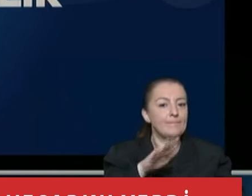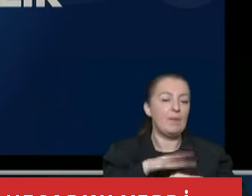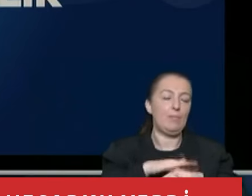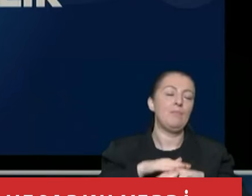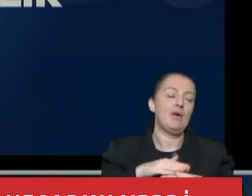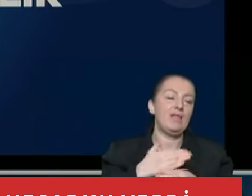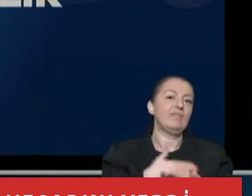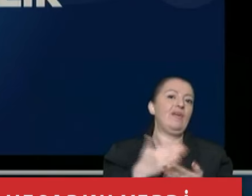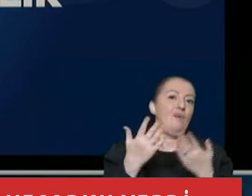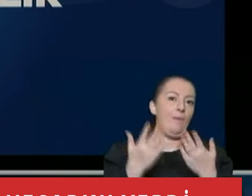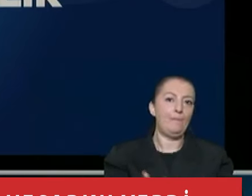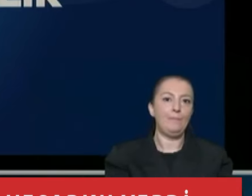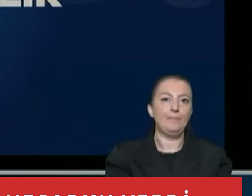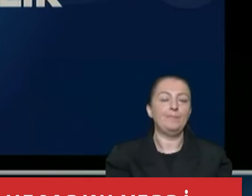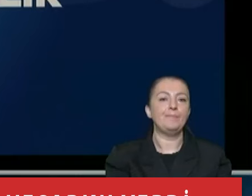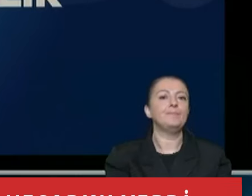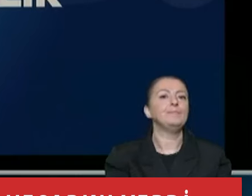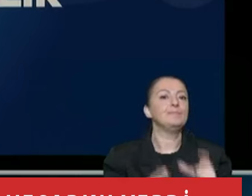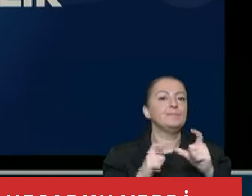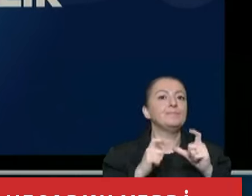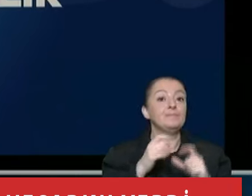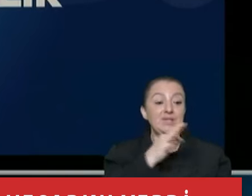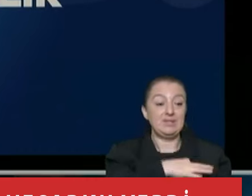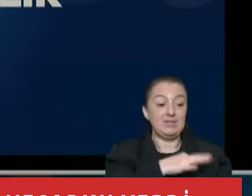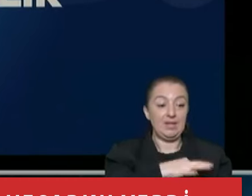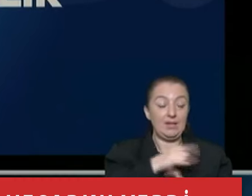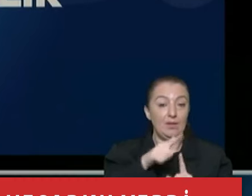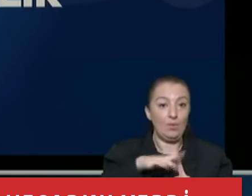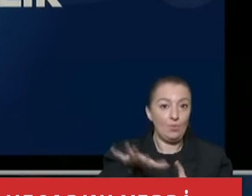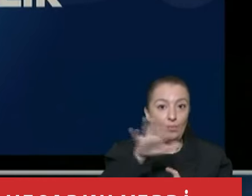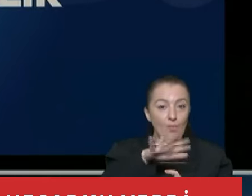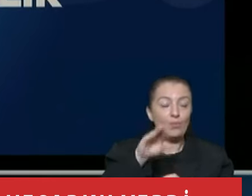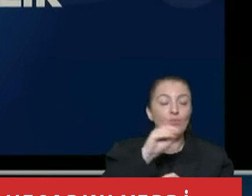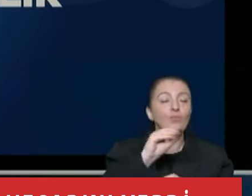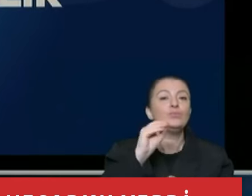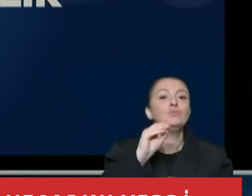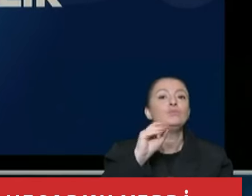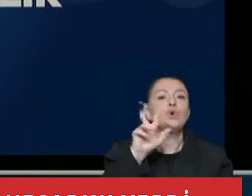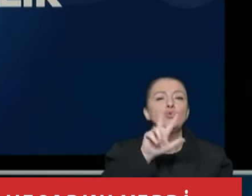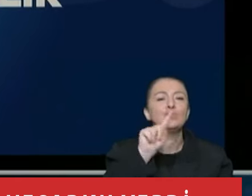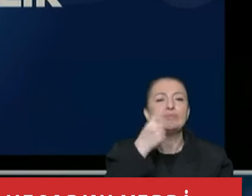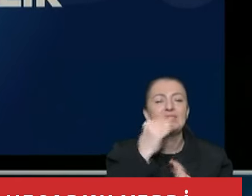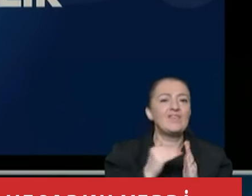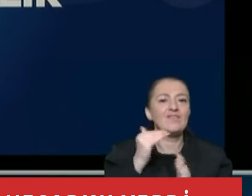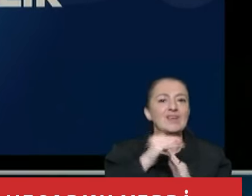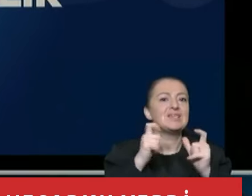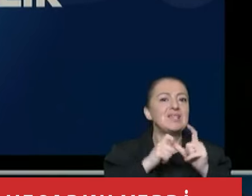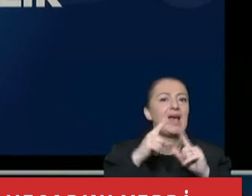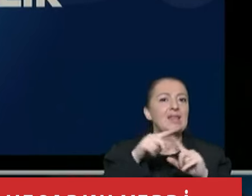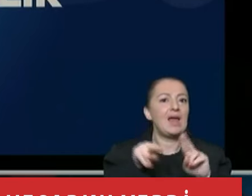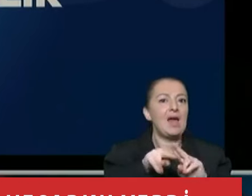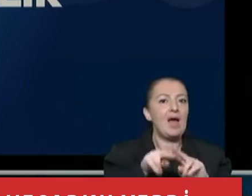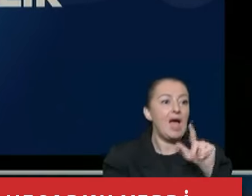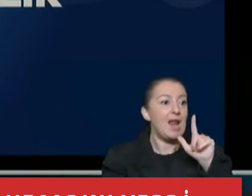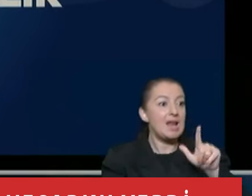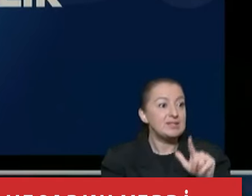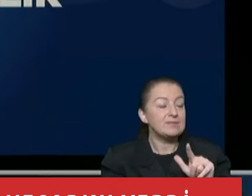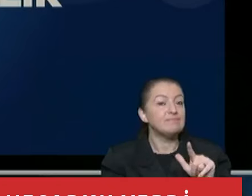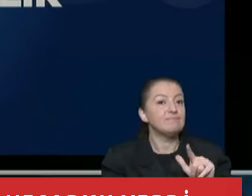devam ediliyor sivil toplumun kalbi olan İstanbul'da 30.000 Aşkın Sivil Toplum Kuruluşunun talep ve ihtiyaçlarını